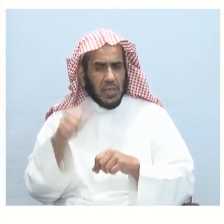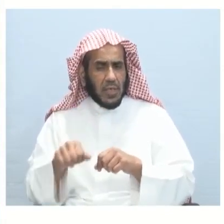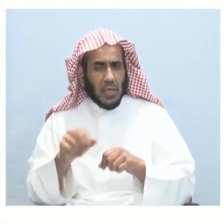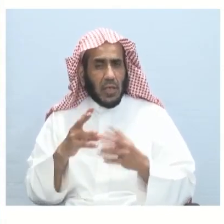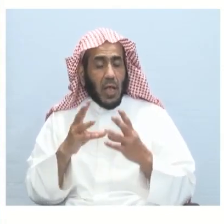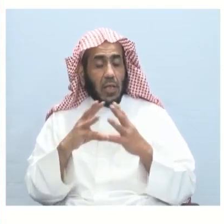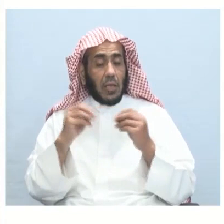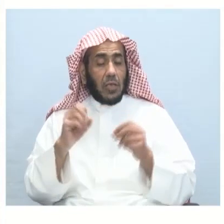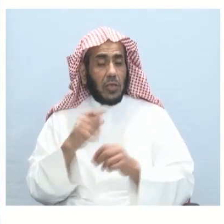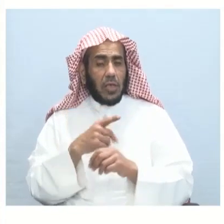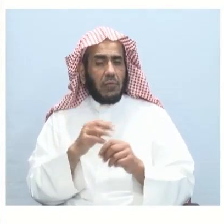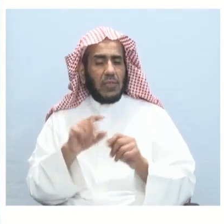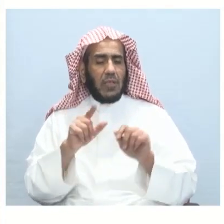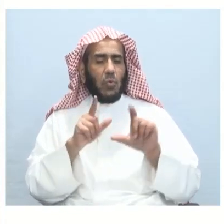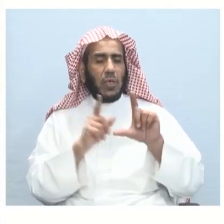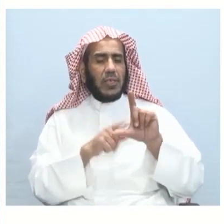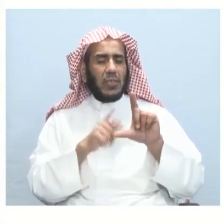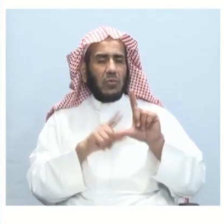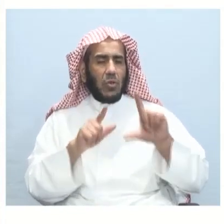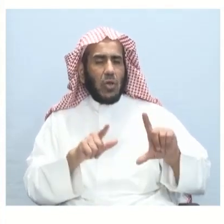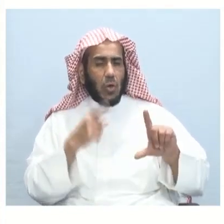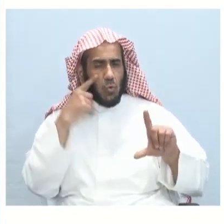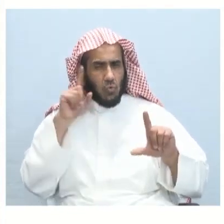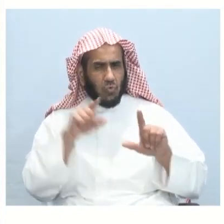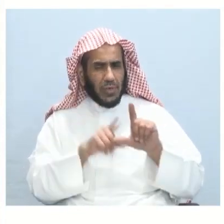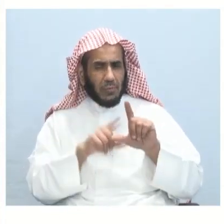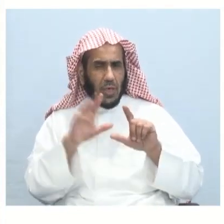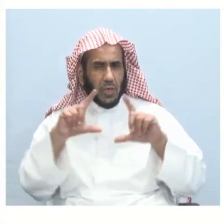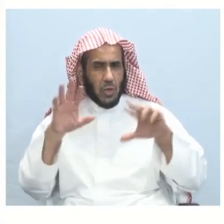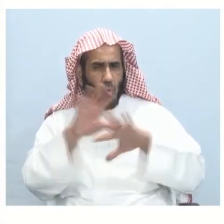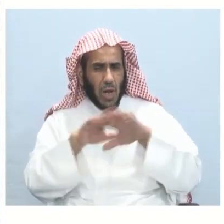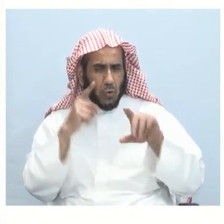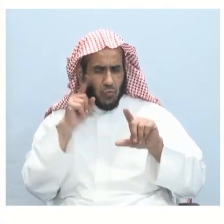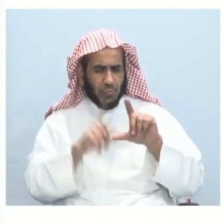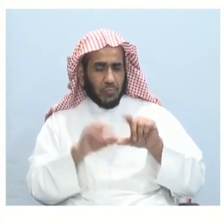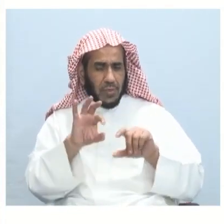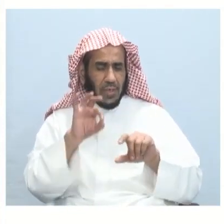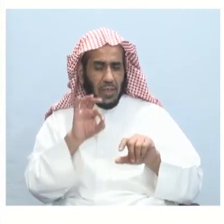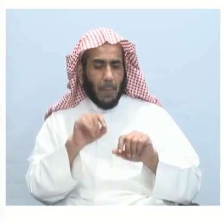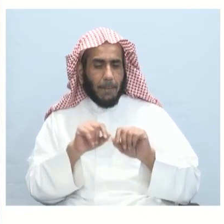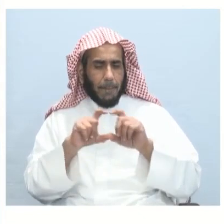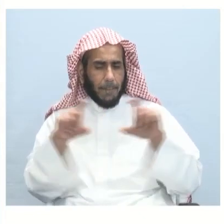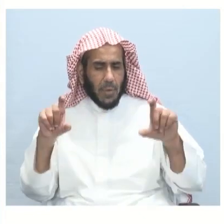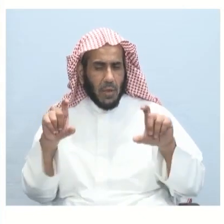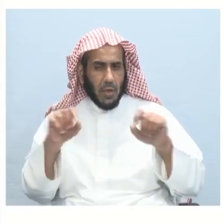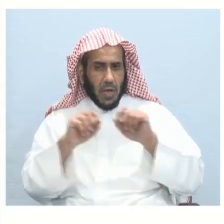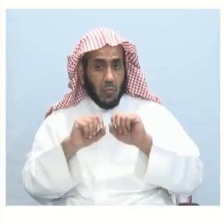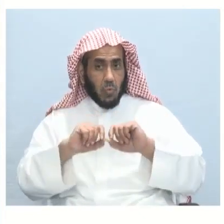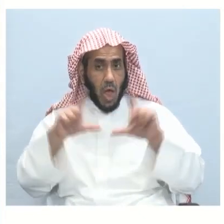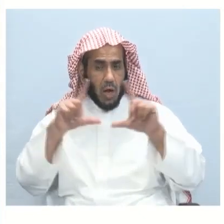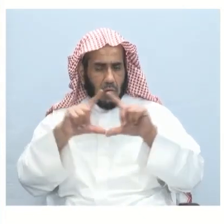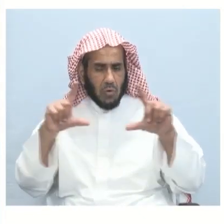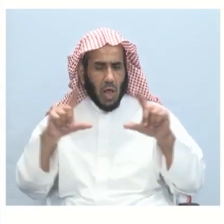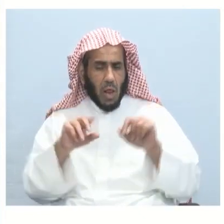في الزاويه اليسرى السفليه من الجدول نختار من النافذه التي تظهر